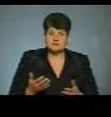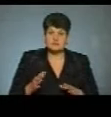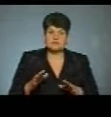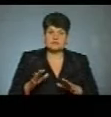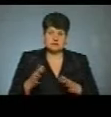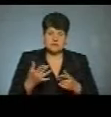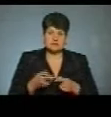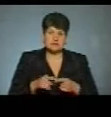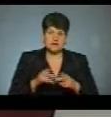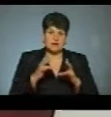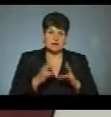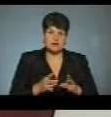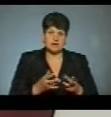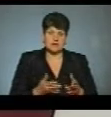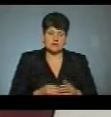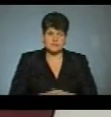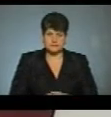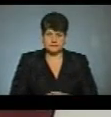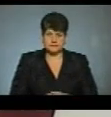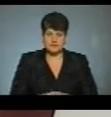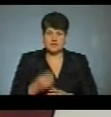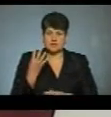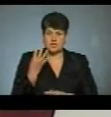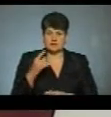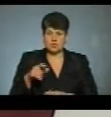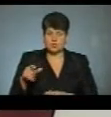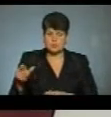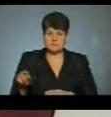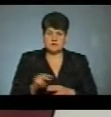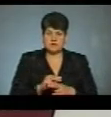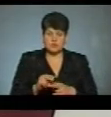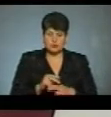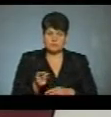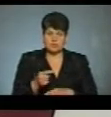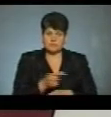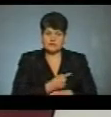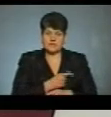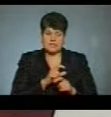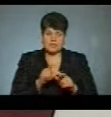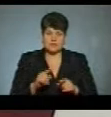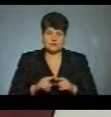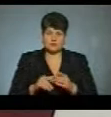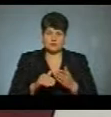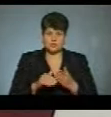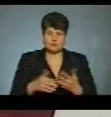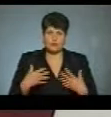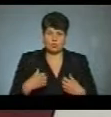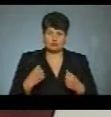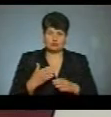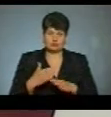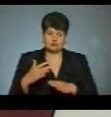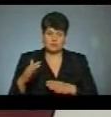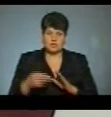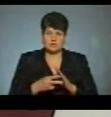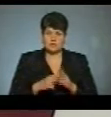сталася така трагедія. 4 осіб, яких лікують у Тернопільській лікарні швидкої допомоги, одужують. Їх